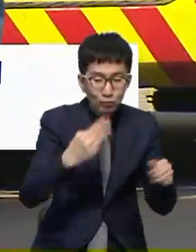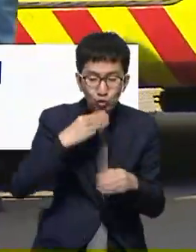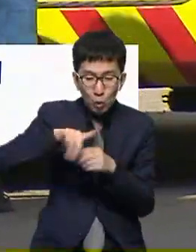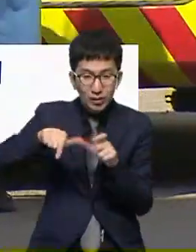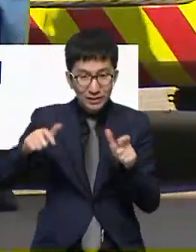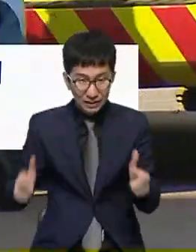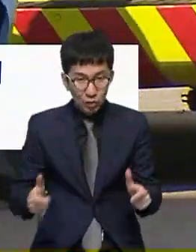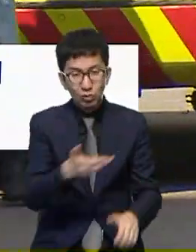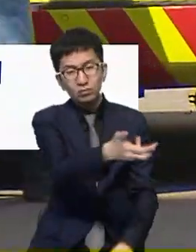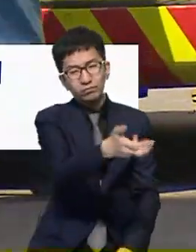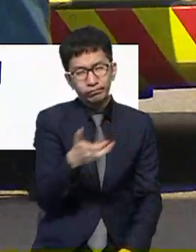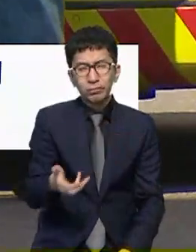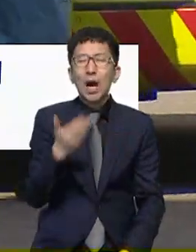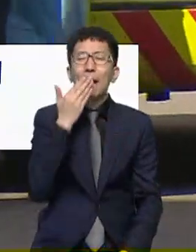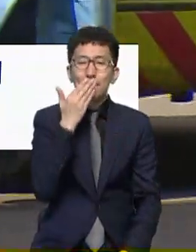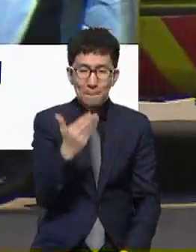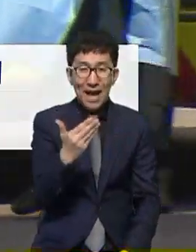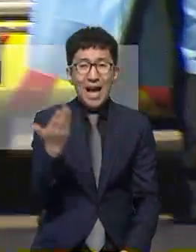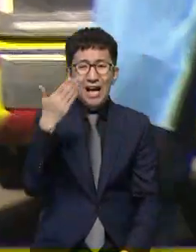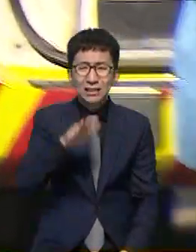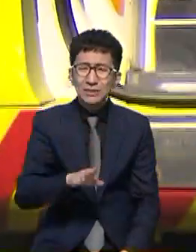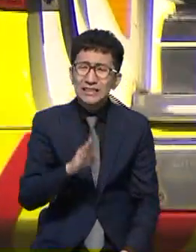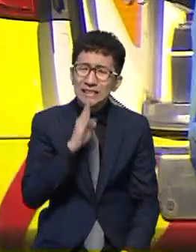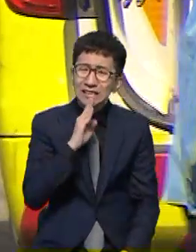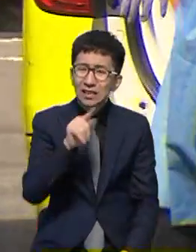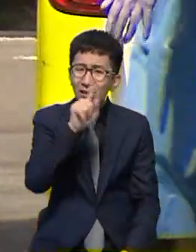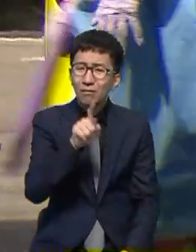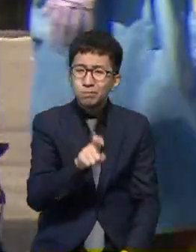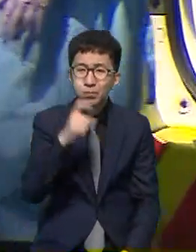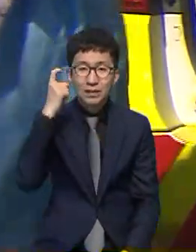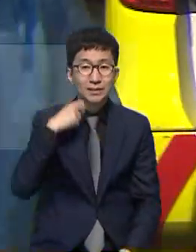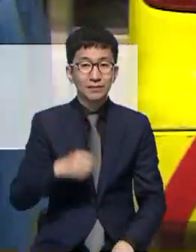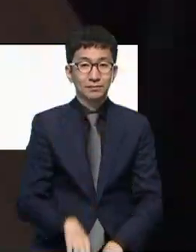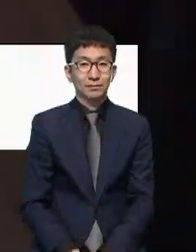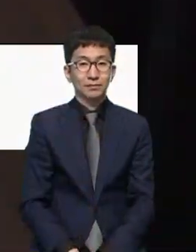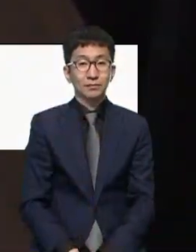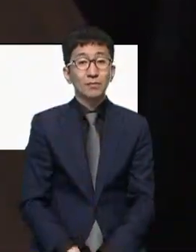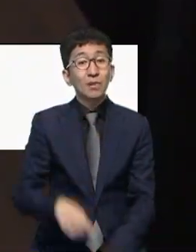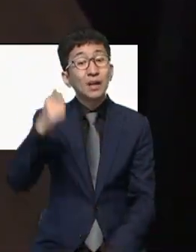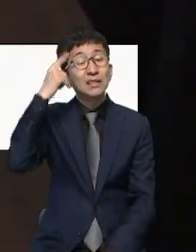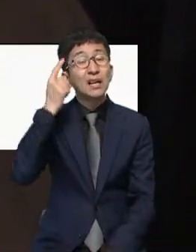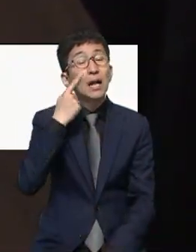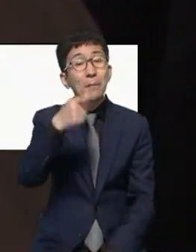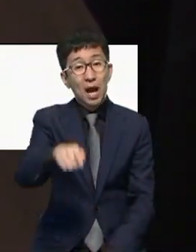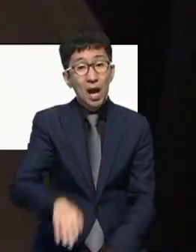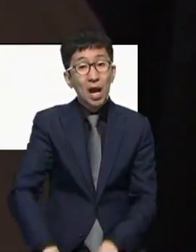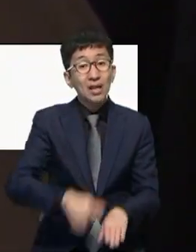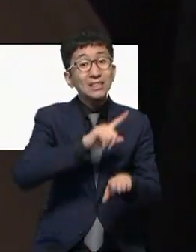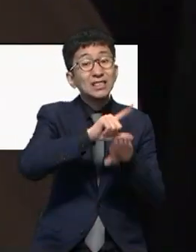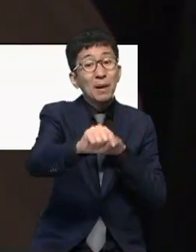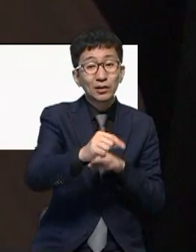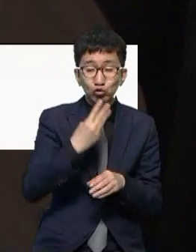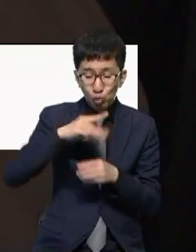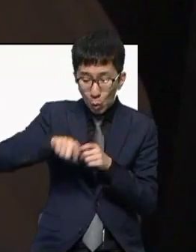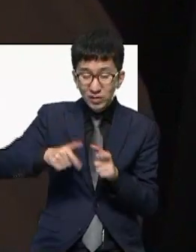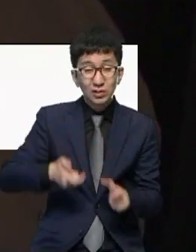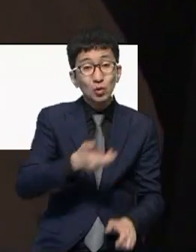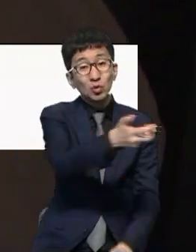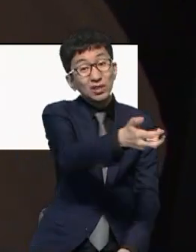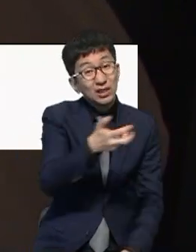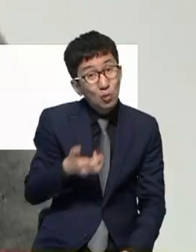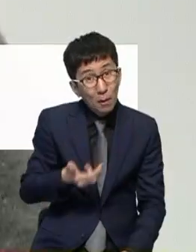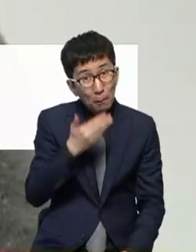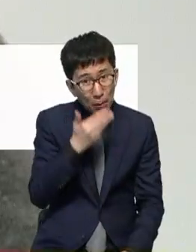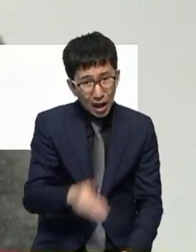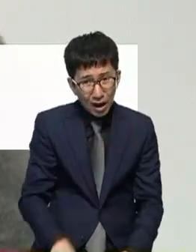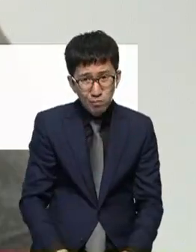배정이 가능하다고는 했지만 실효성은 의문입니다. 현실적으로 비수도권에서 수도권까지 환자분을 옮긴다는